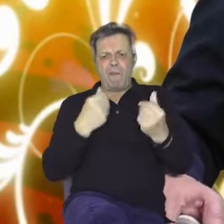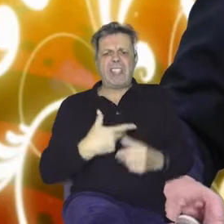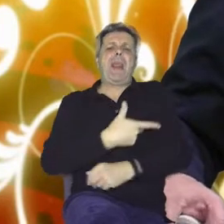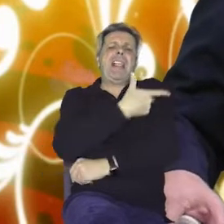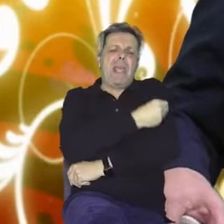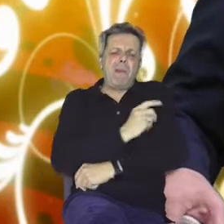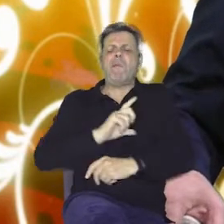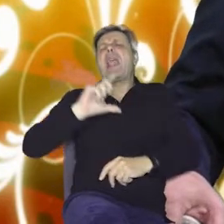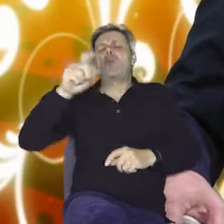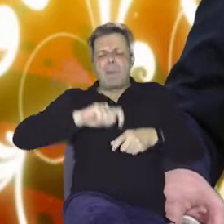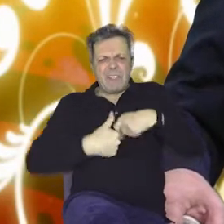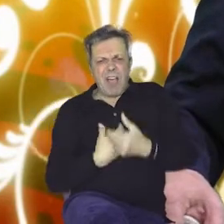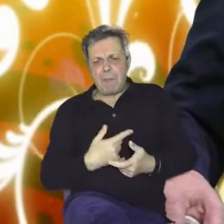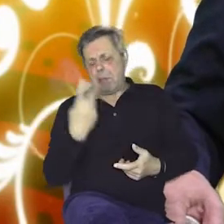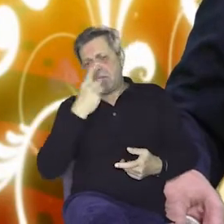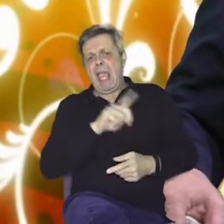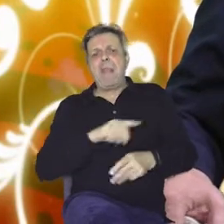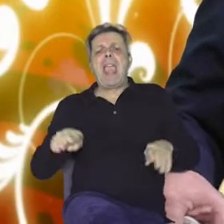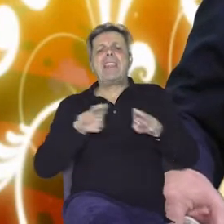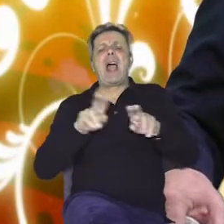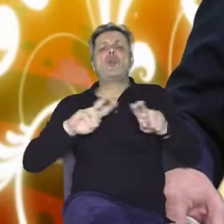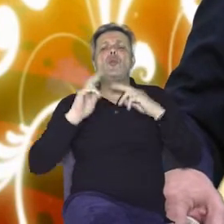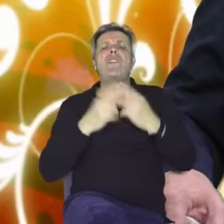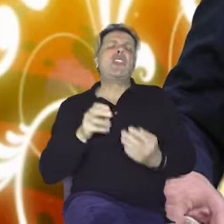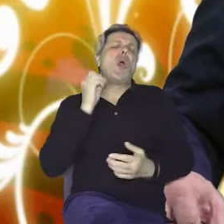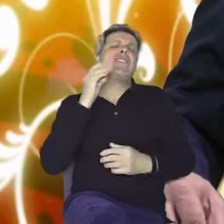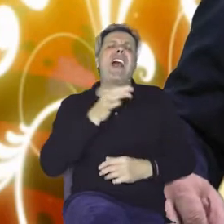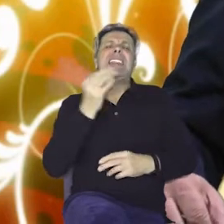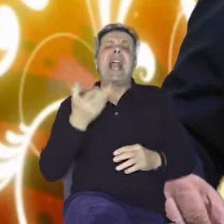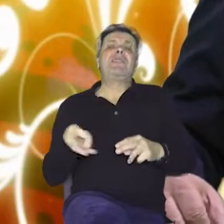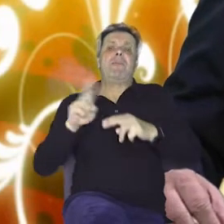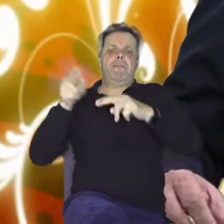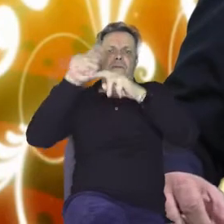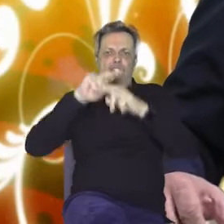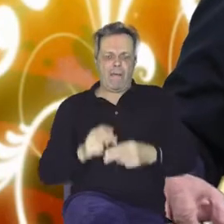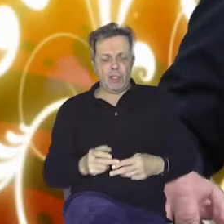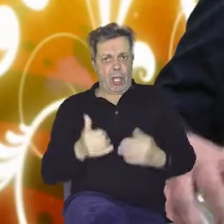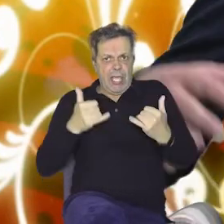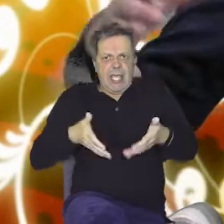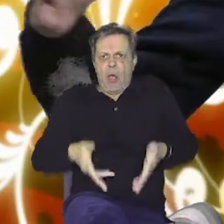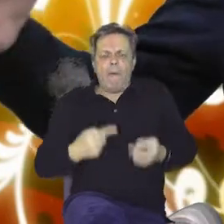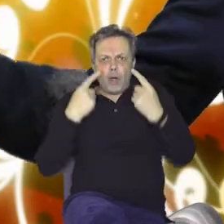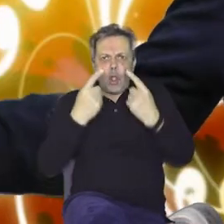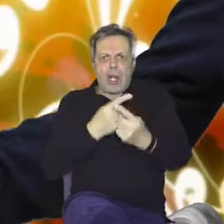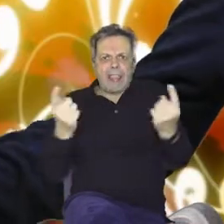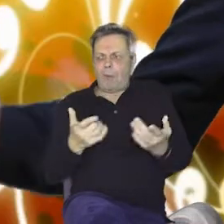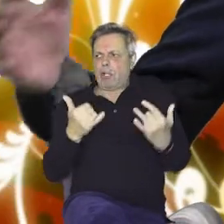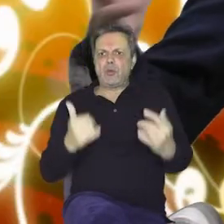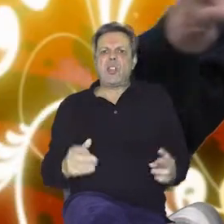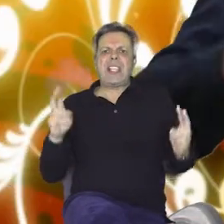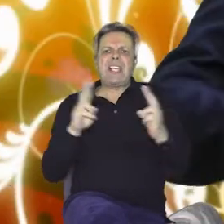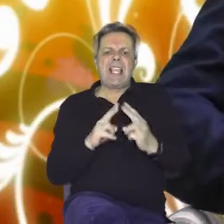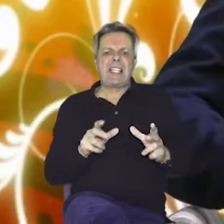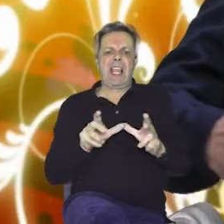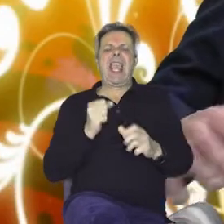svemu ostalom, jer nejednakost u svijetu je iz dana u dan sve veća. Pa i sad i ovo što gledamo da su se sastali u